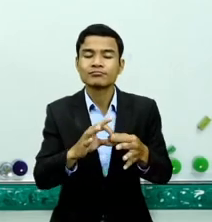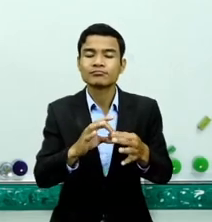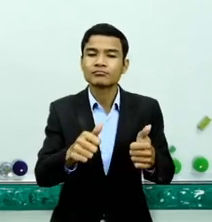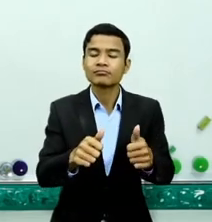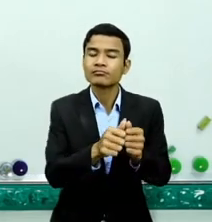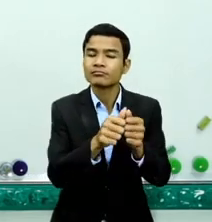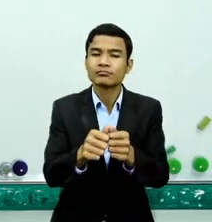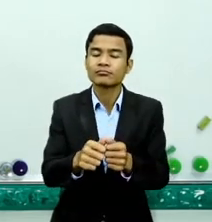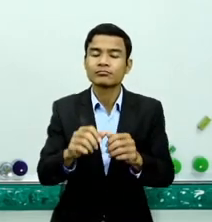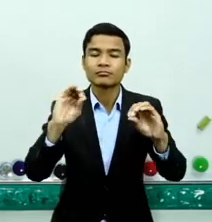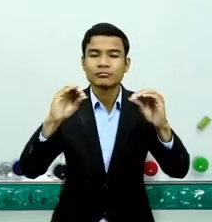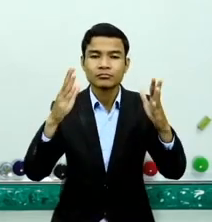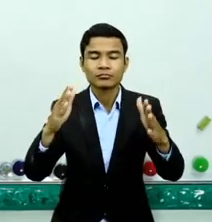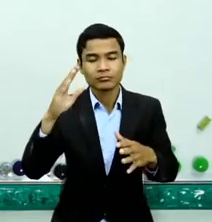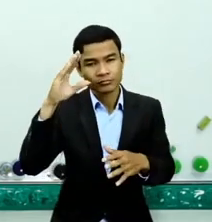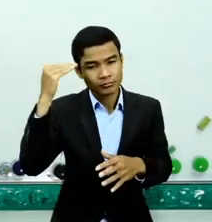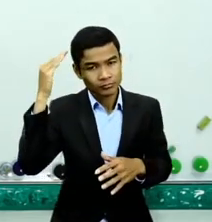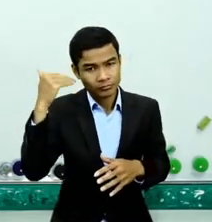ạ